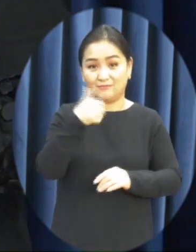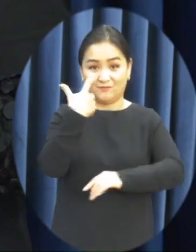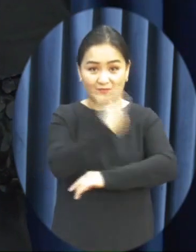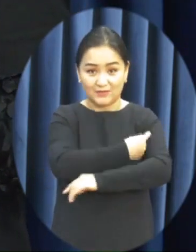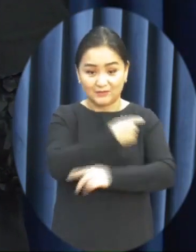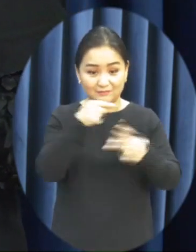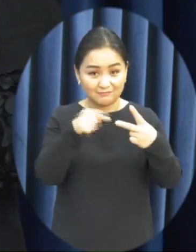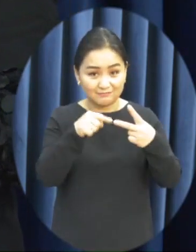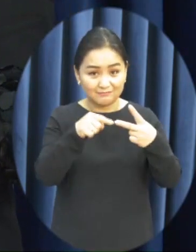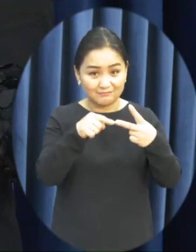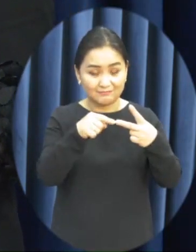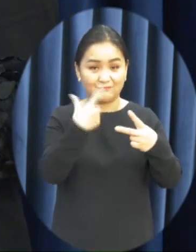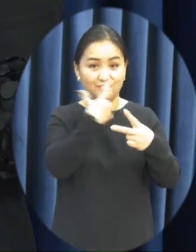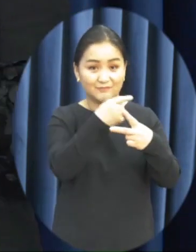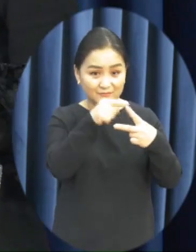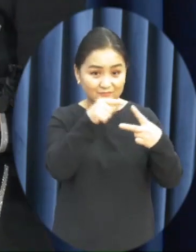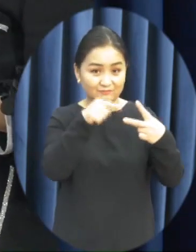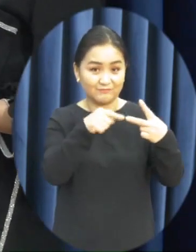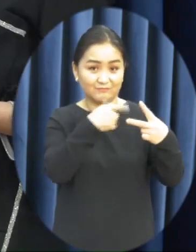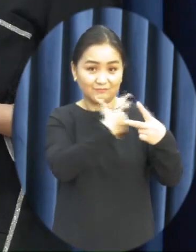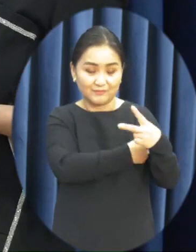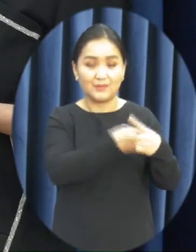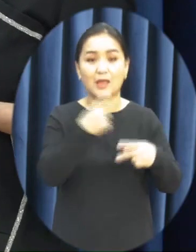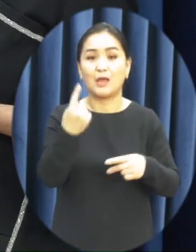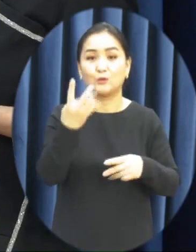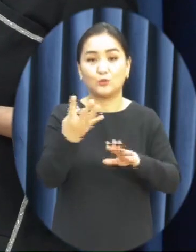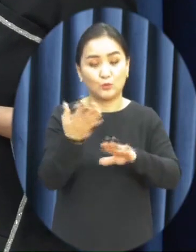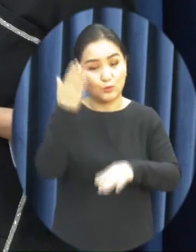ལསངས སླིར ཚནས འགས མཚམ གསུམ འགས སྤེནས རེད